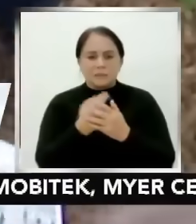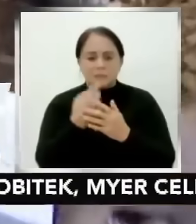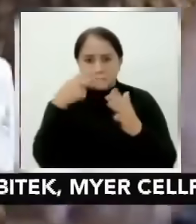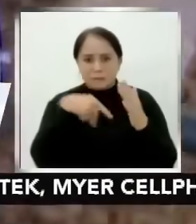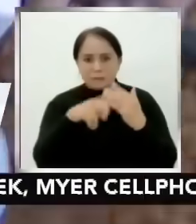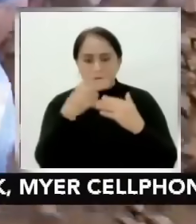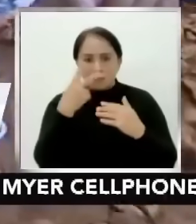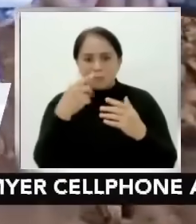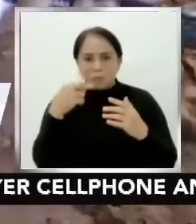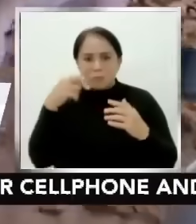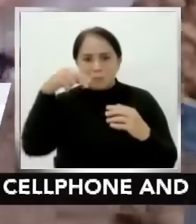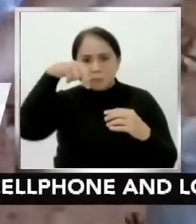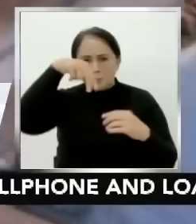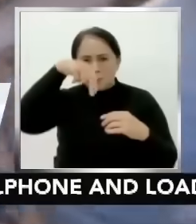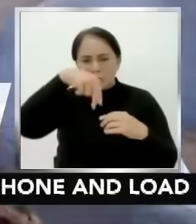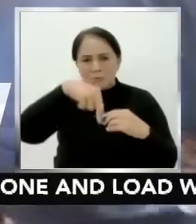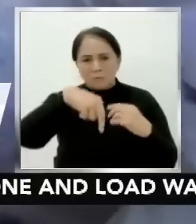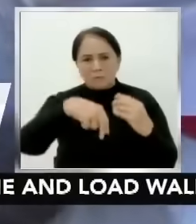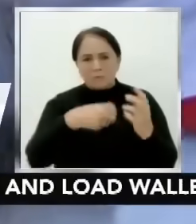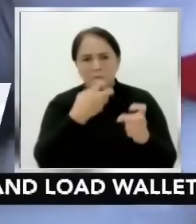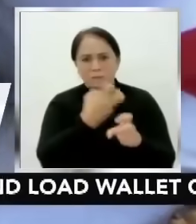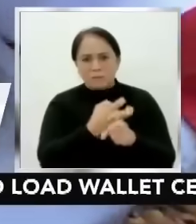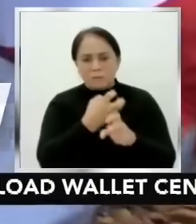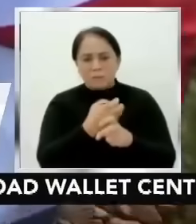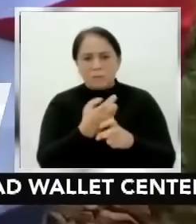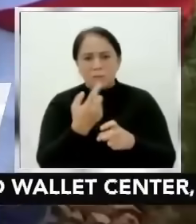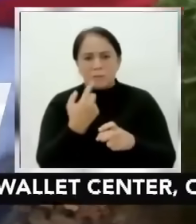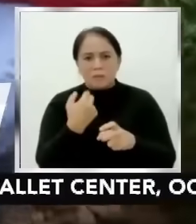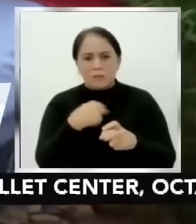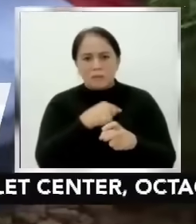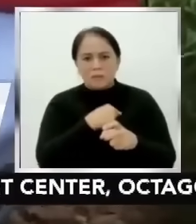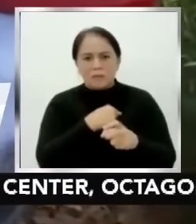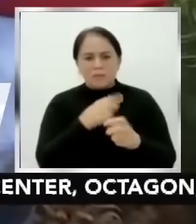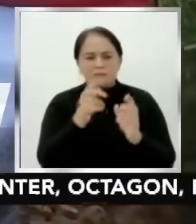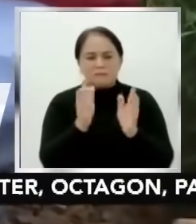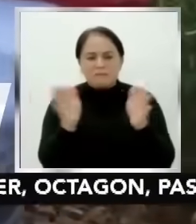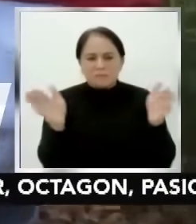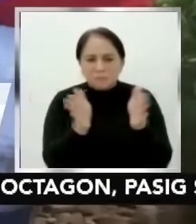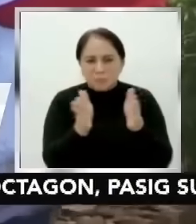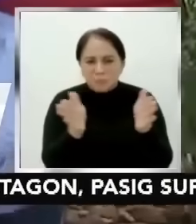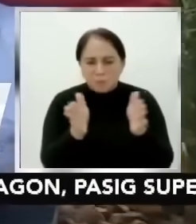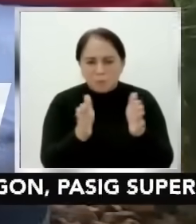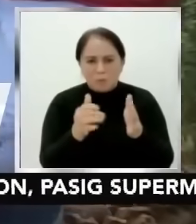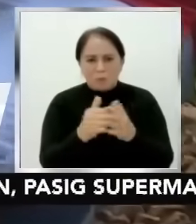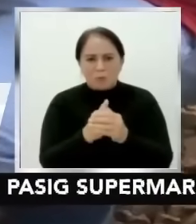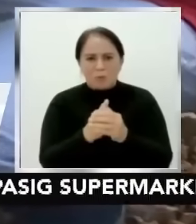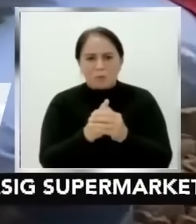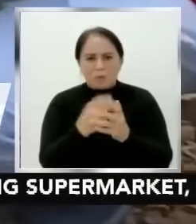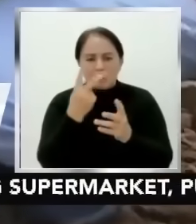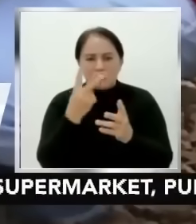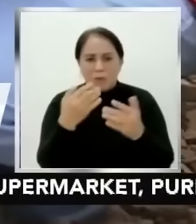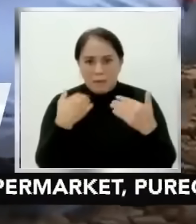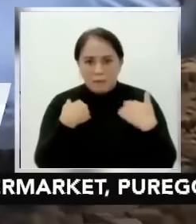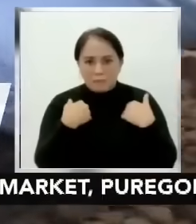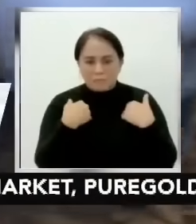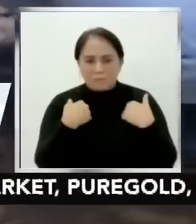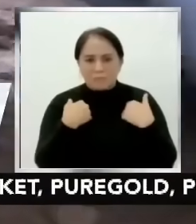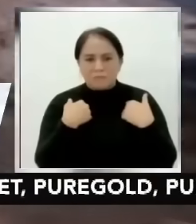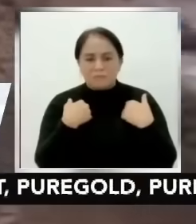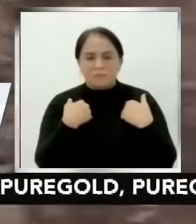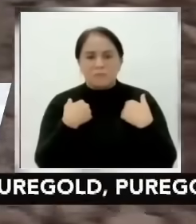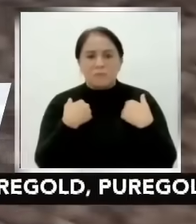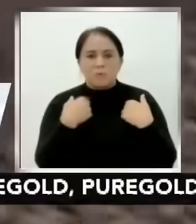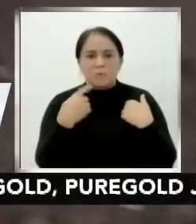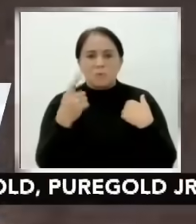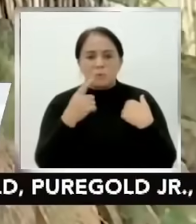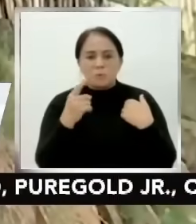tayong ano may. Kami nga, sobrang sikip po. Tingnan mo sir kung merong kuhan, ano lang, yung linya lang